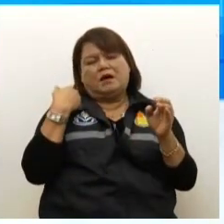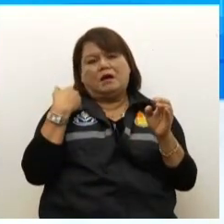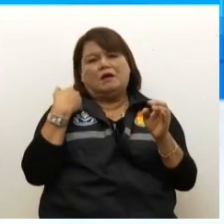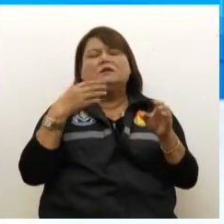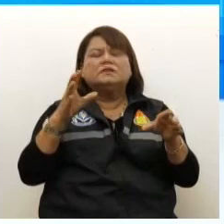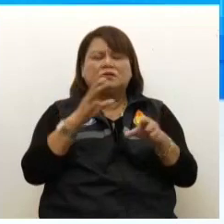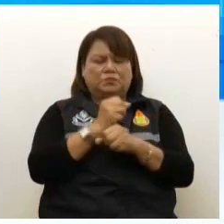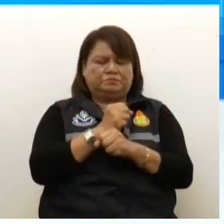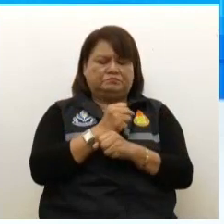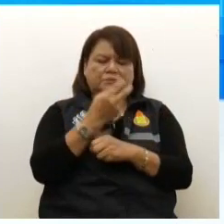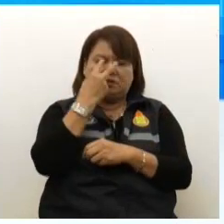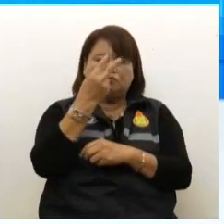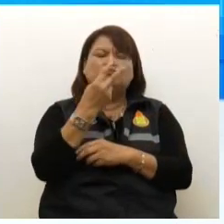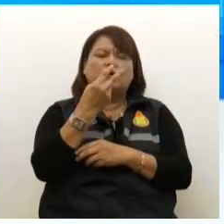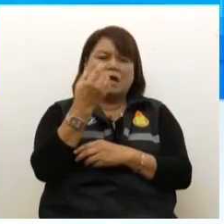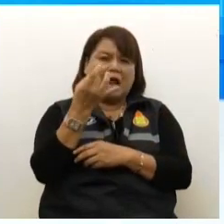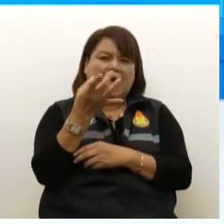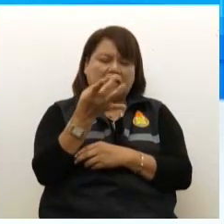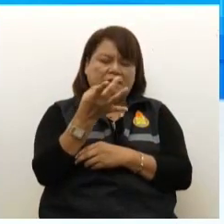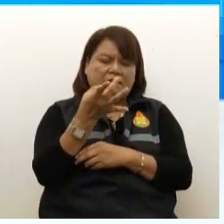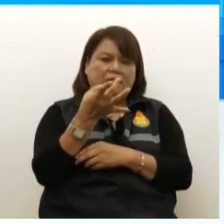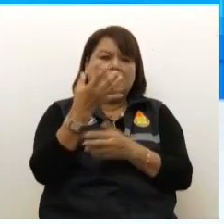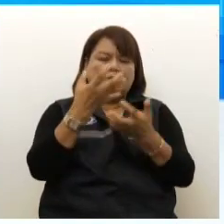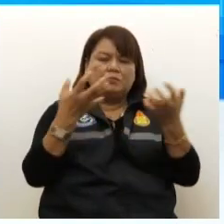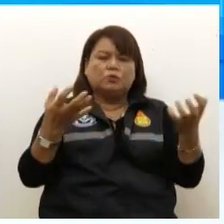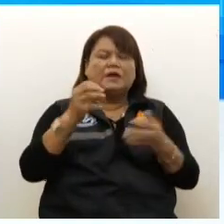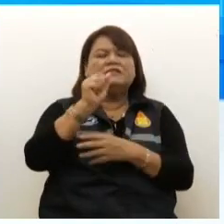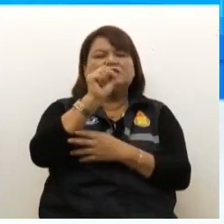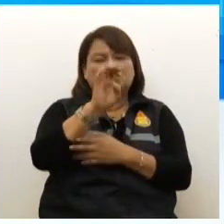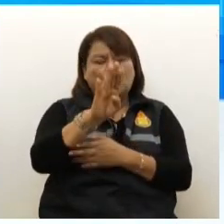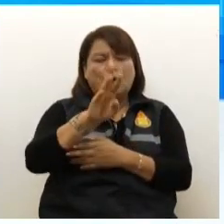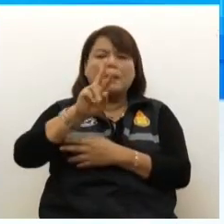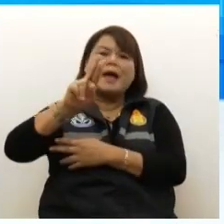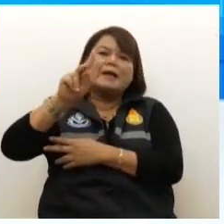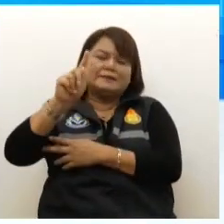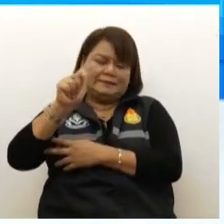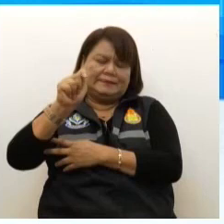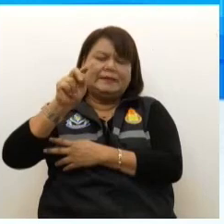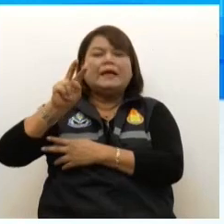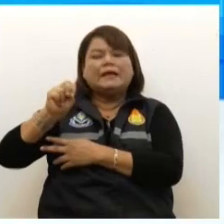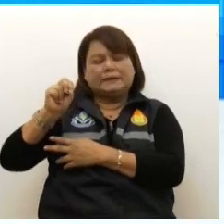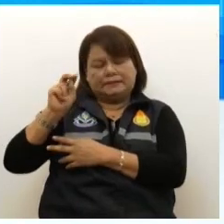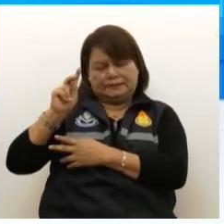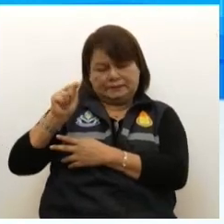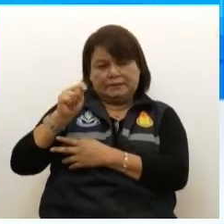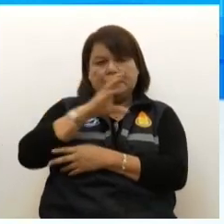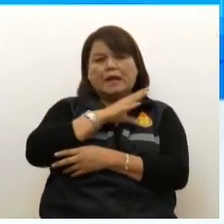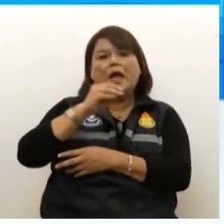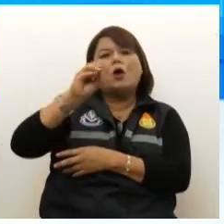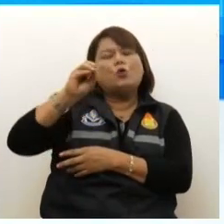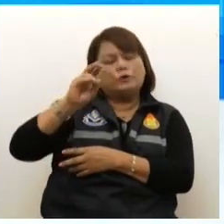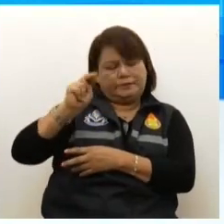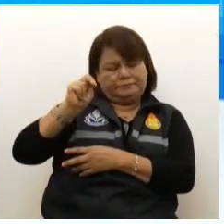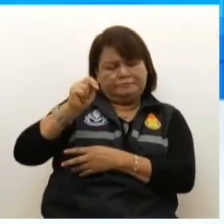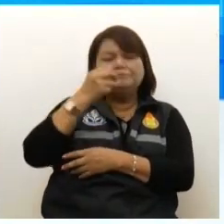ทเรียนรวมไปถึงเรื่องผลการสอบ RTNT รวมไปถึง O-NET ก็ล้วนแต่